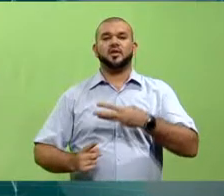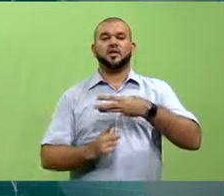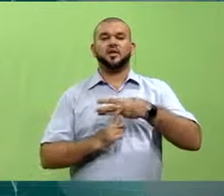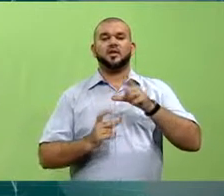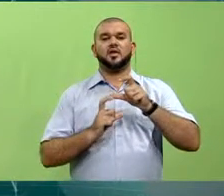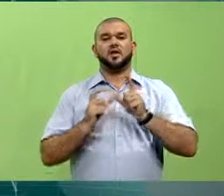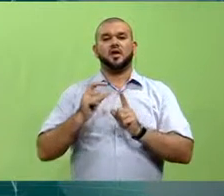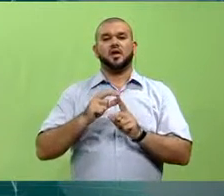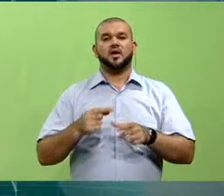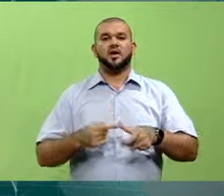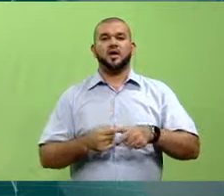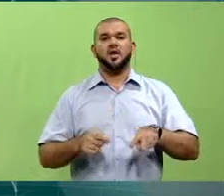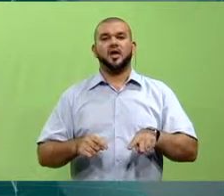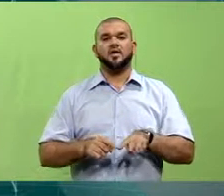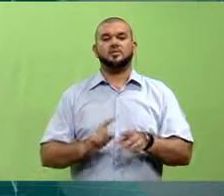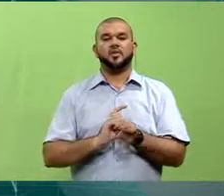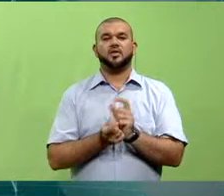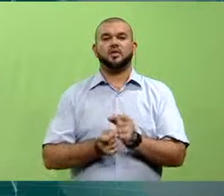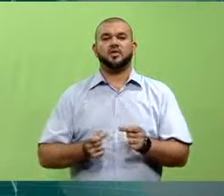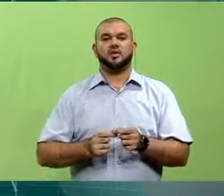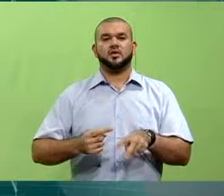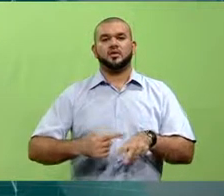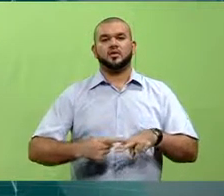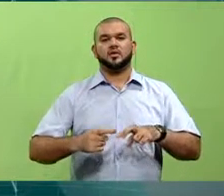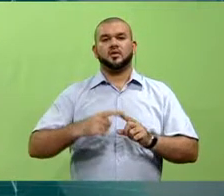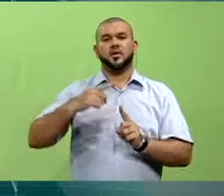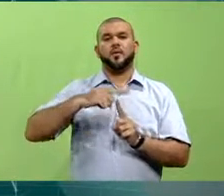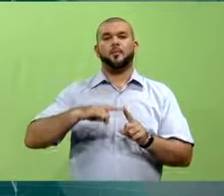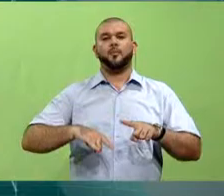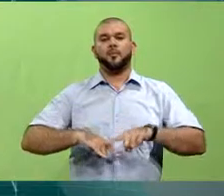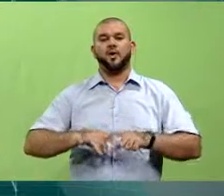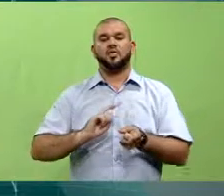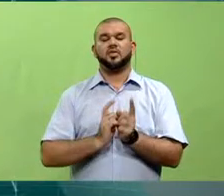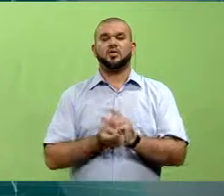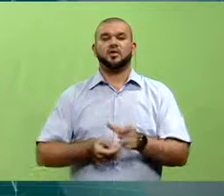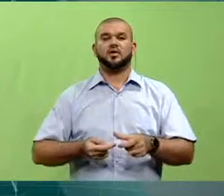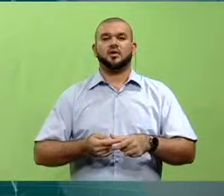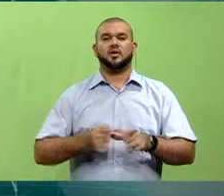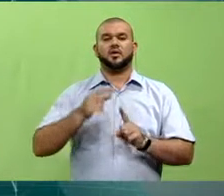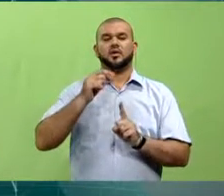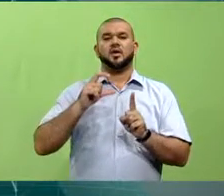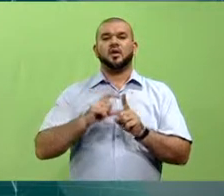ile Rum yönetimi müzakerecisi Andreas Mavroyannis de katıldı.